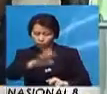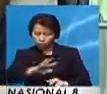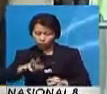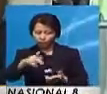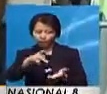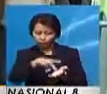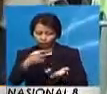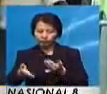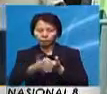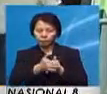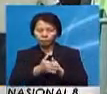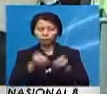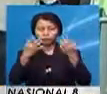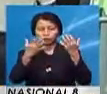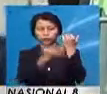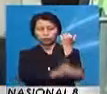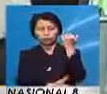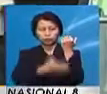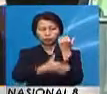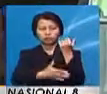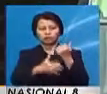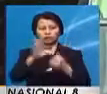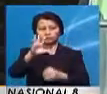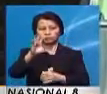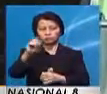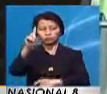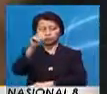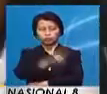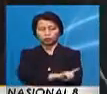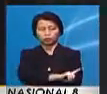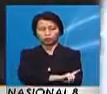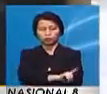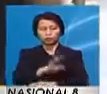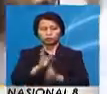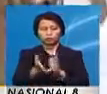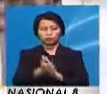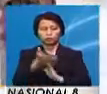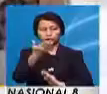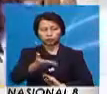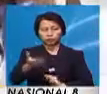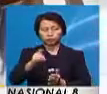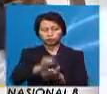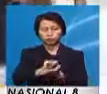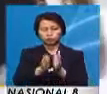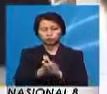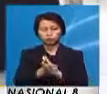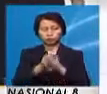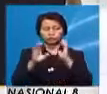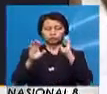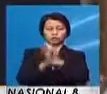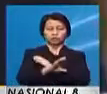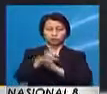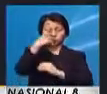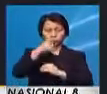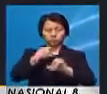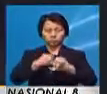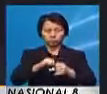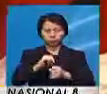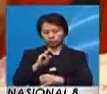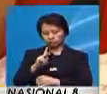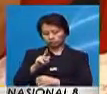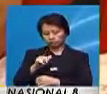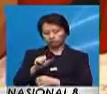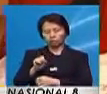balik cukai untuk kebanyakan negara adalah selama 50 hari. Justru perkara berkenaan menjadi cabaran bagi pihak Jabatan